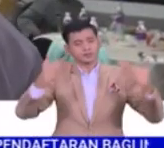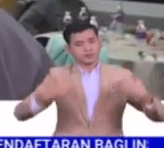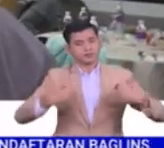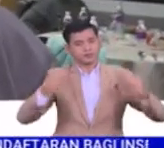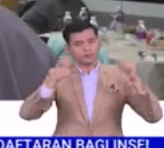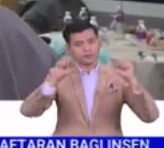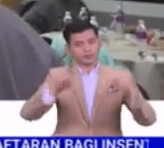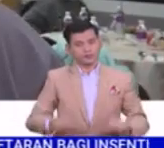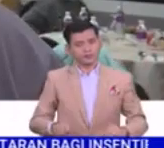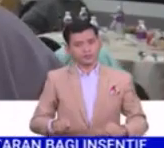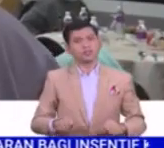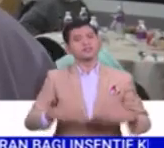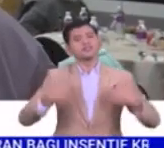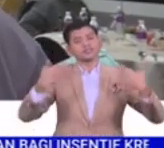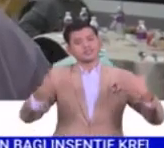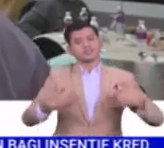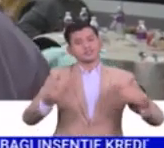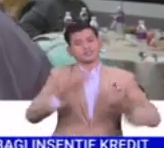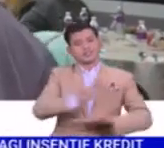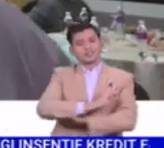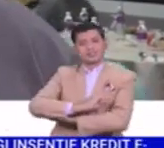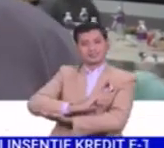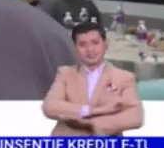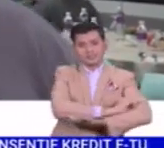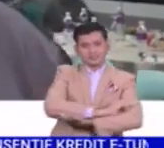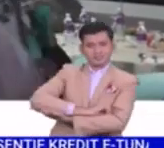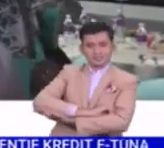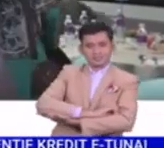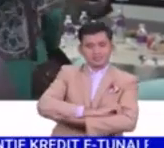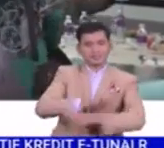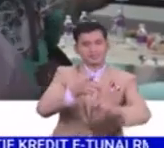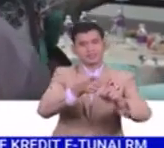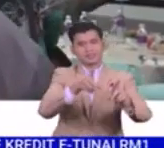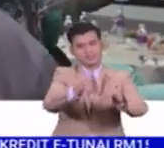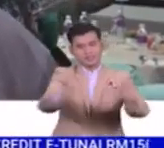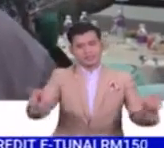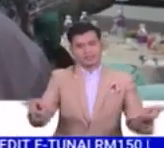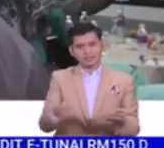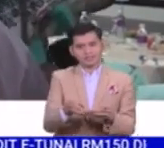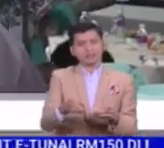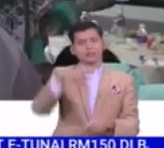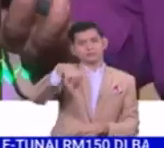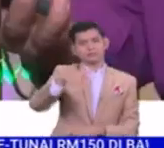dapat meraihkan anak-anak yatim ni dari daerah Port Dickson.